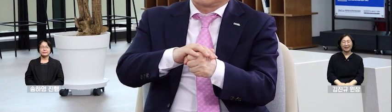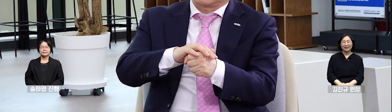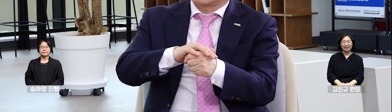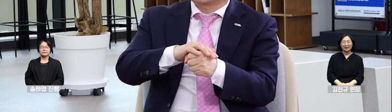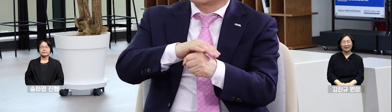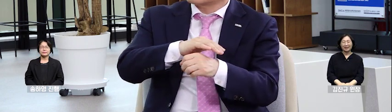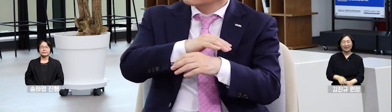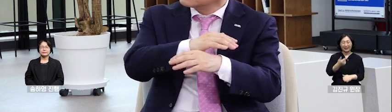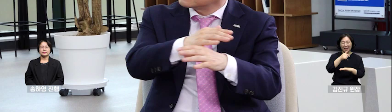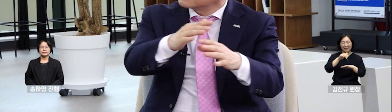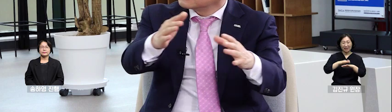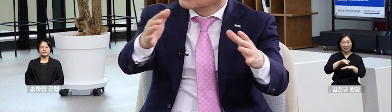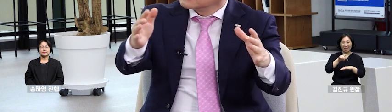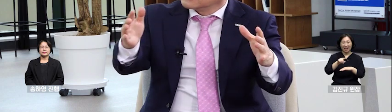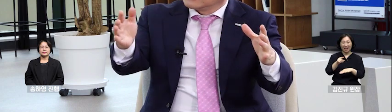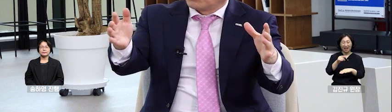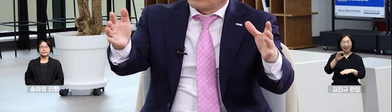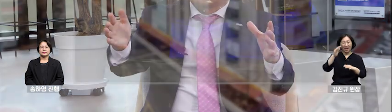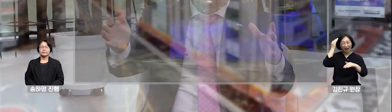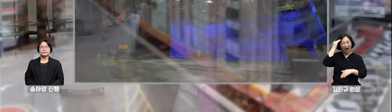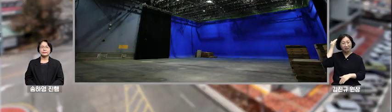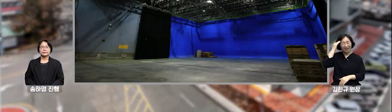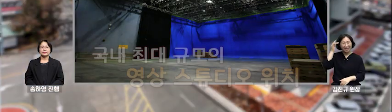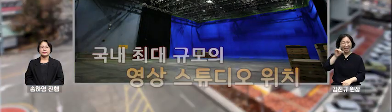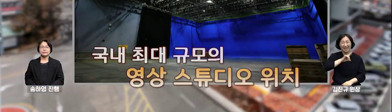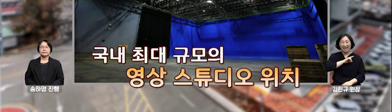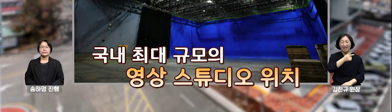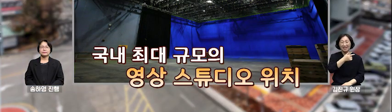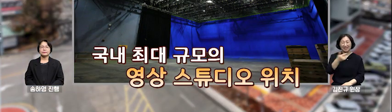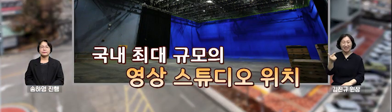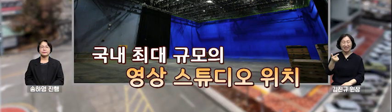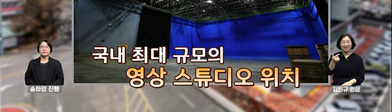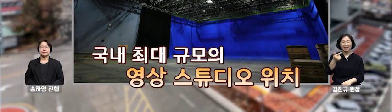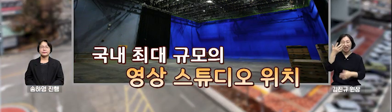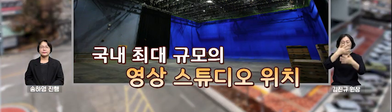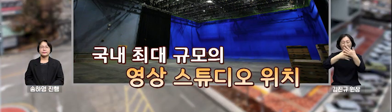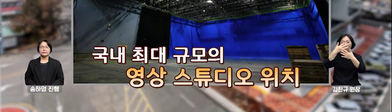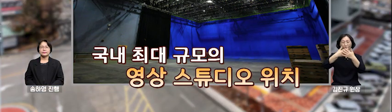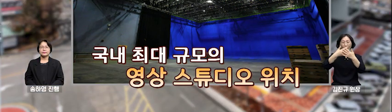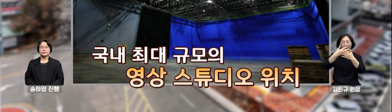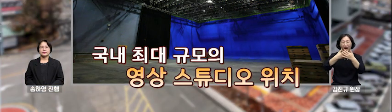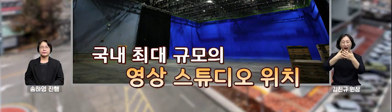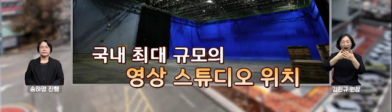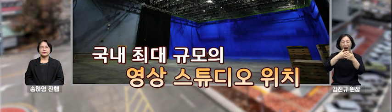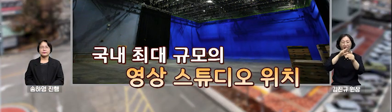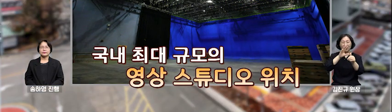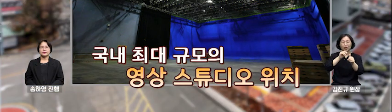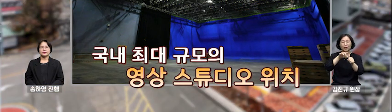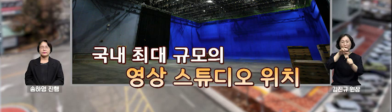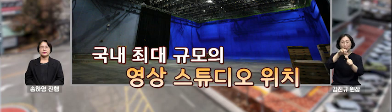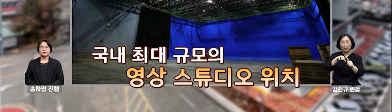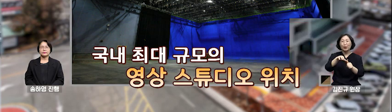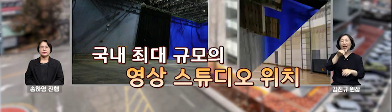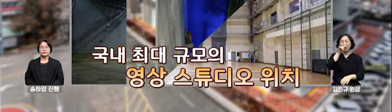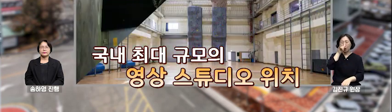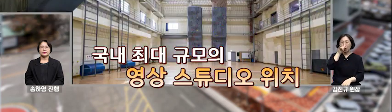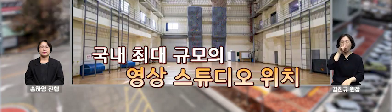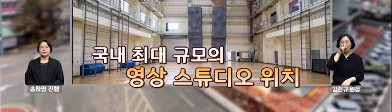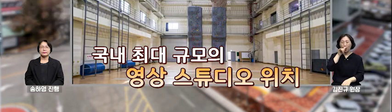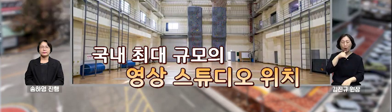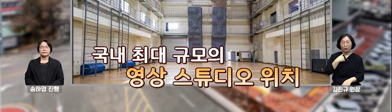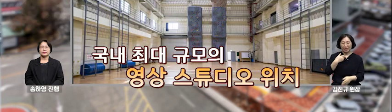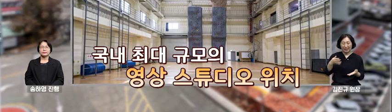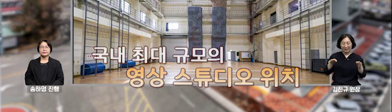내가 에서 가장 큰 영화 드라마 영상 스튜디오가 저희 건물 바로 옆에 이래요 저희 진흥원 해도